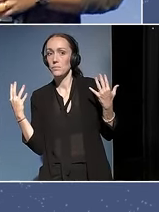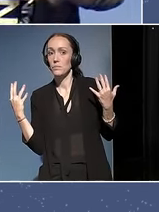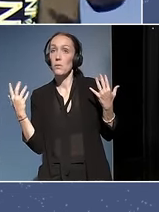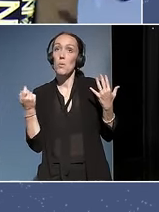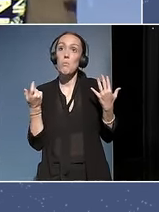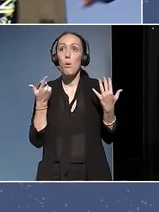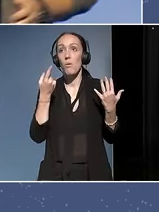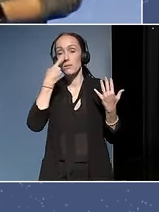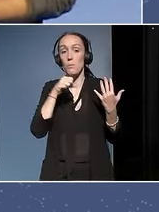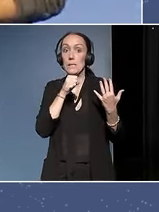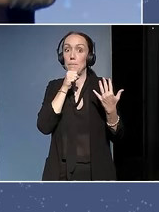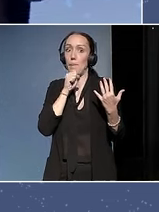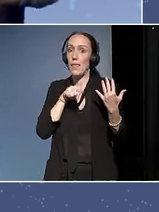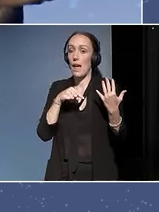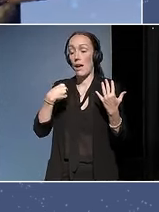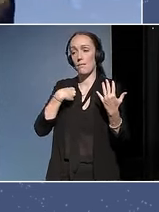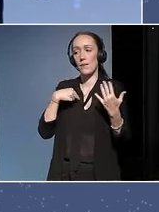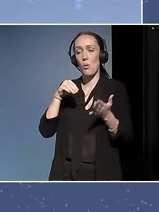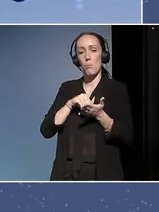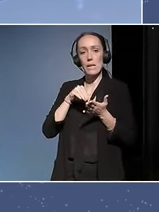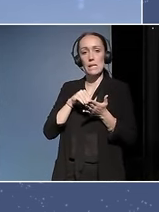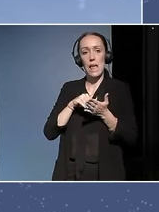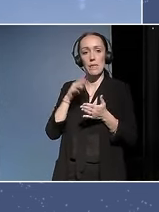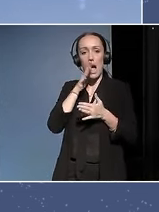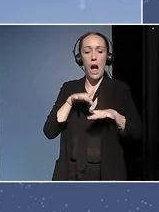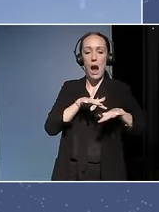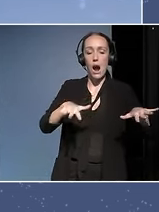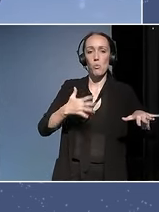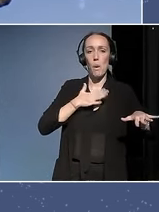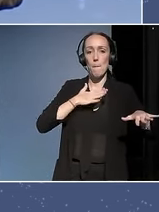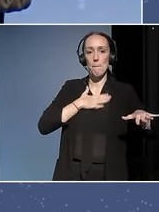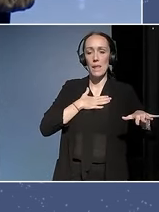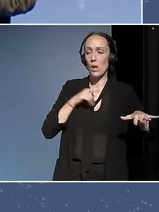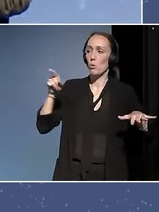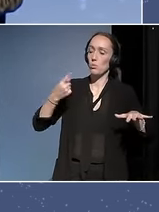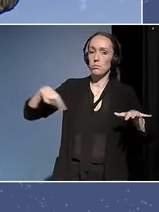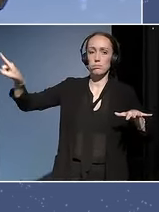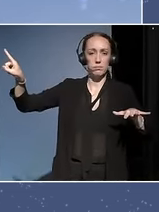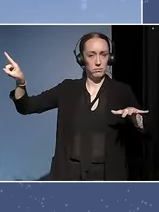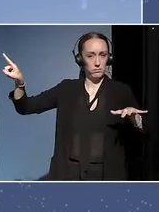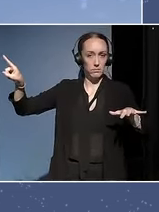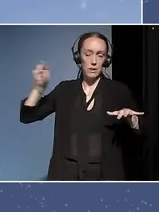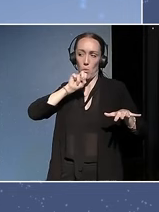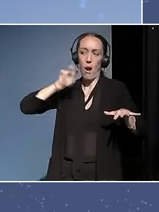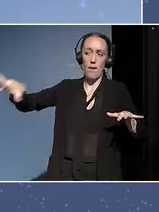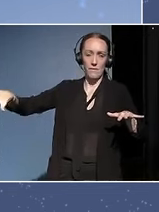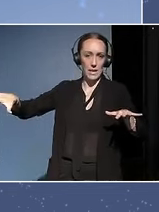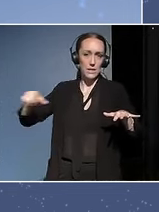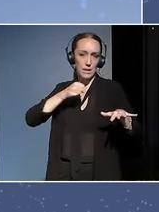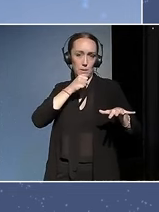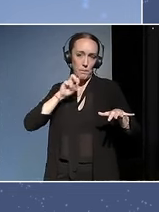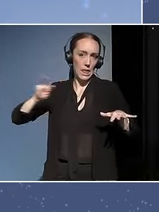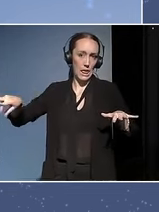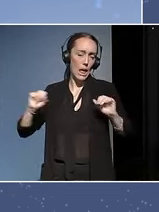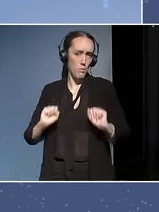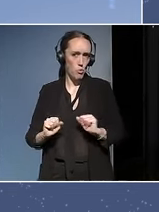sorta di monito per dire Guarda che io sono qui Questo è il mio ambiente di caccia tu stai a casa tua Quindi potremmo quasi definire anche una cosa